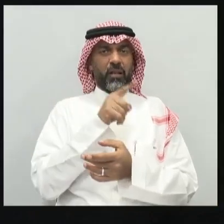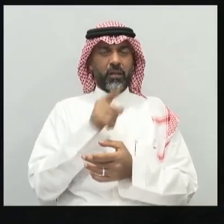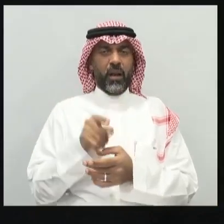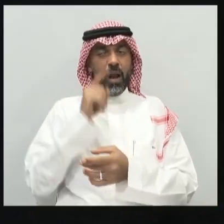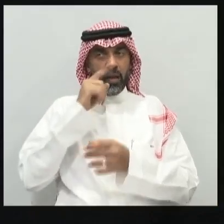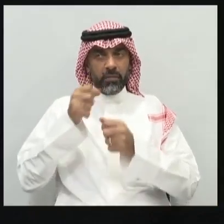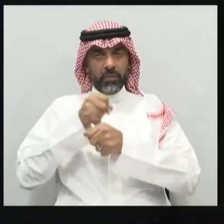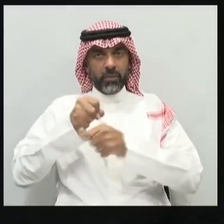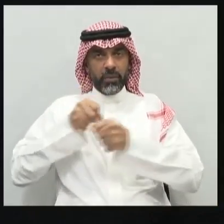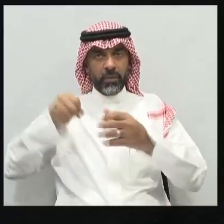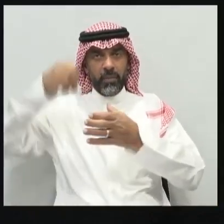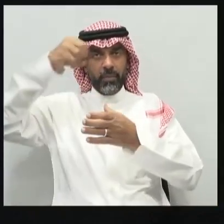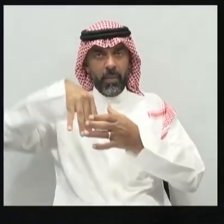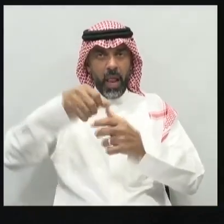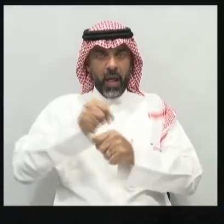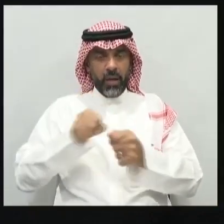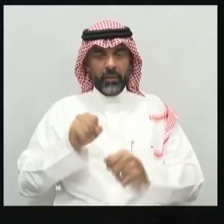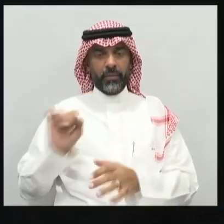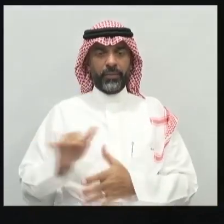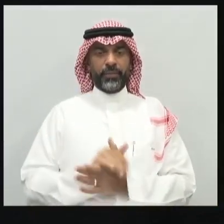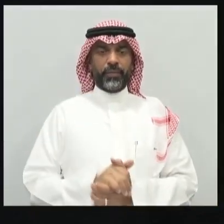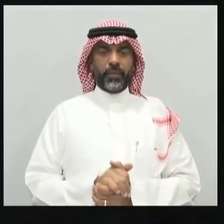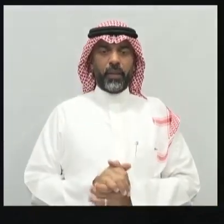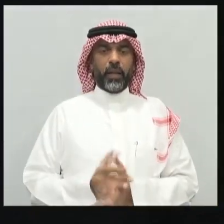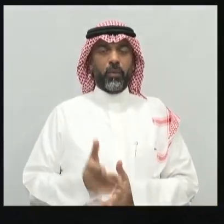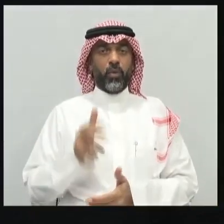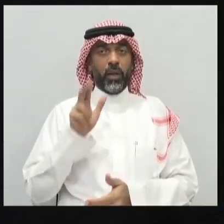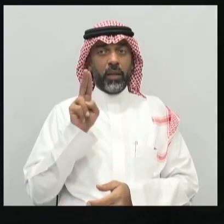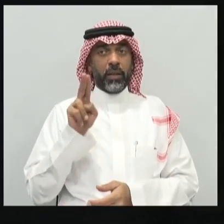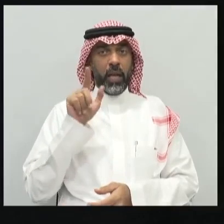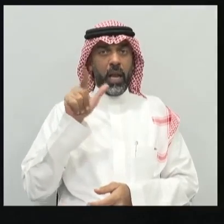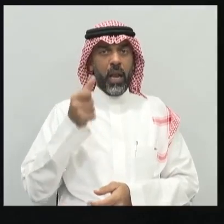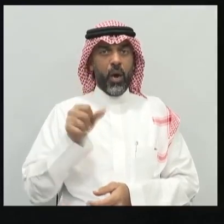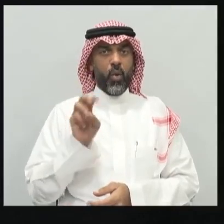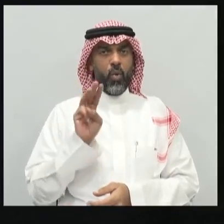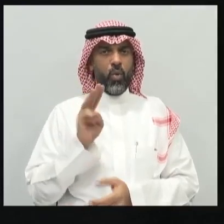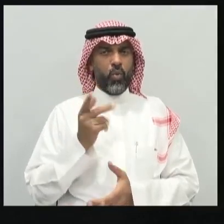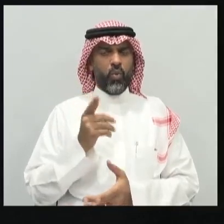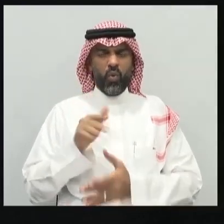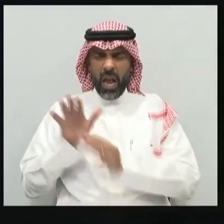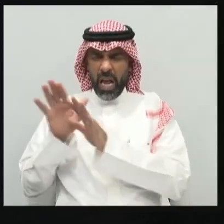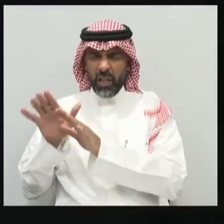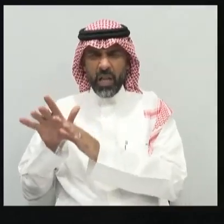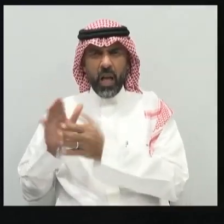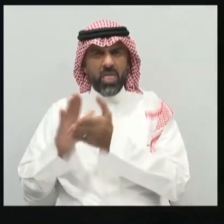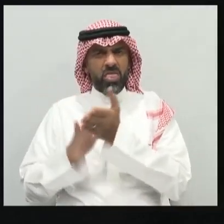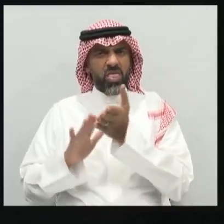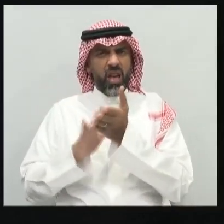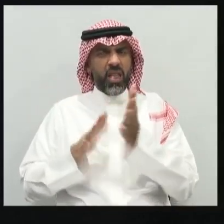تلوث اذا التلوث وجود اشياء ضاره